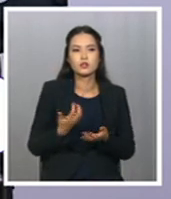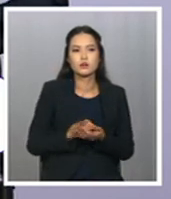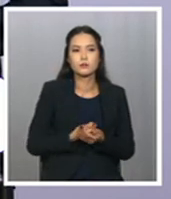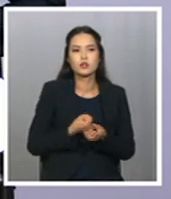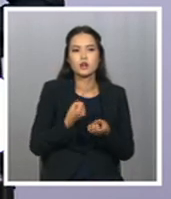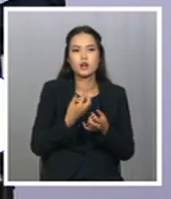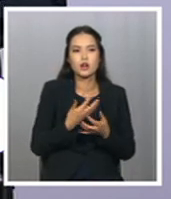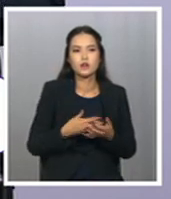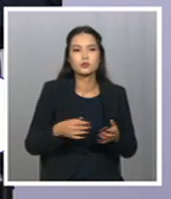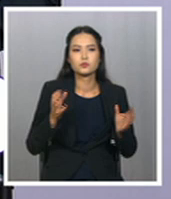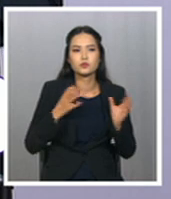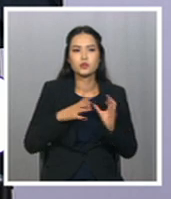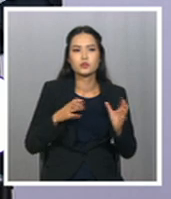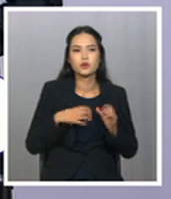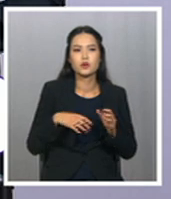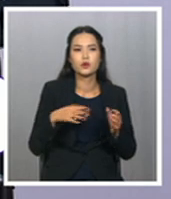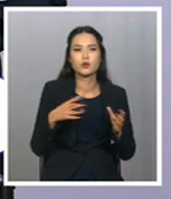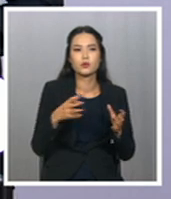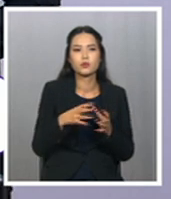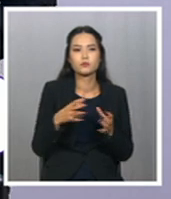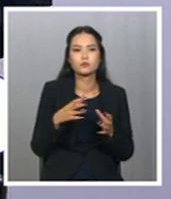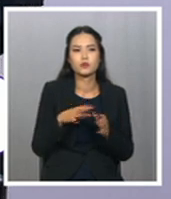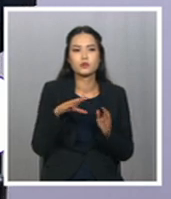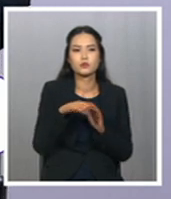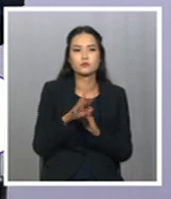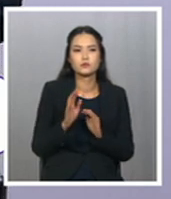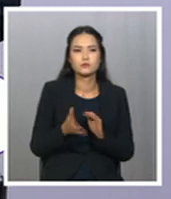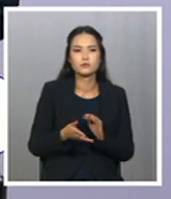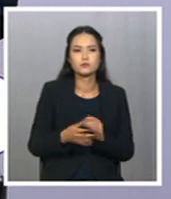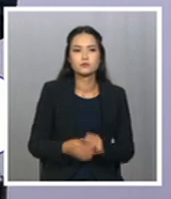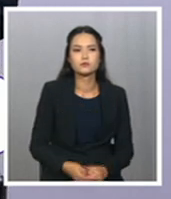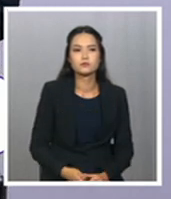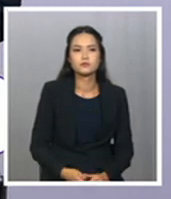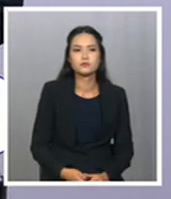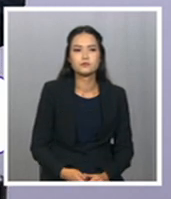клубтарға қатысып, өзінің белсенділігін танытады.